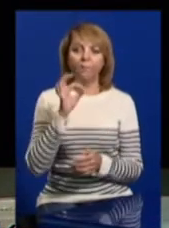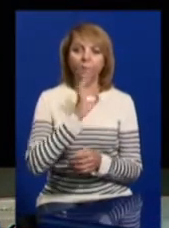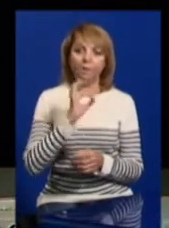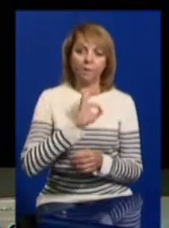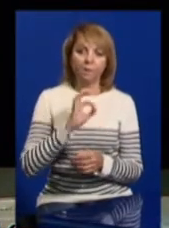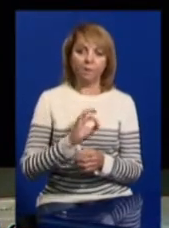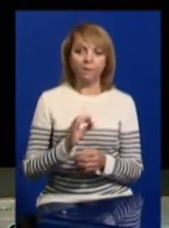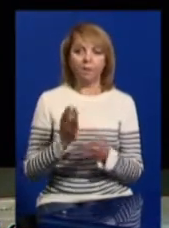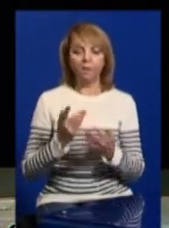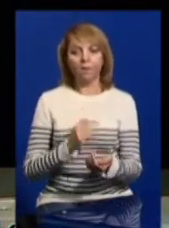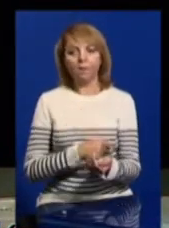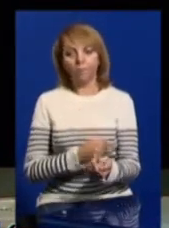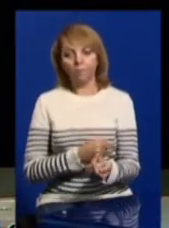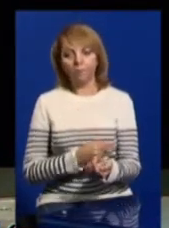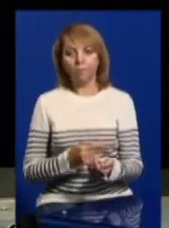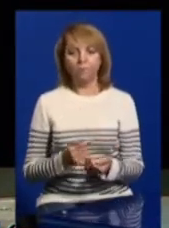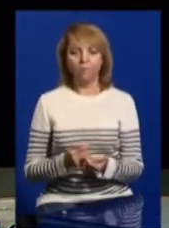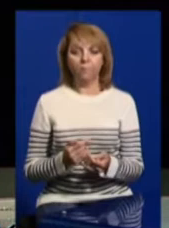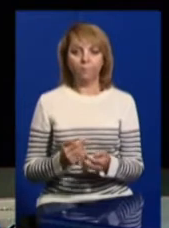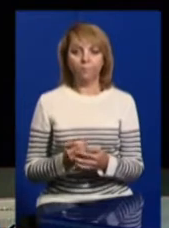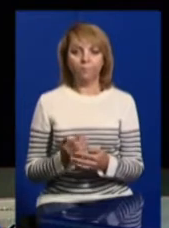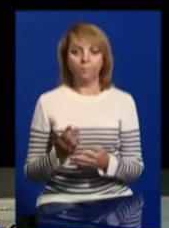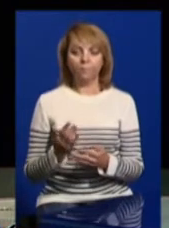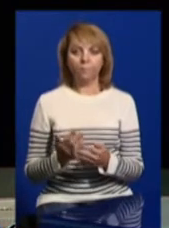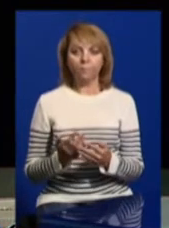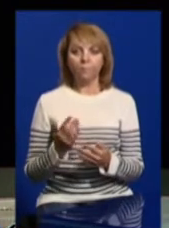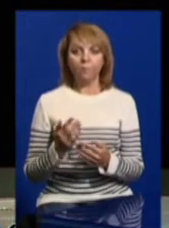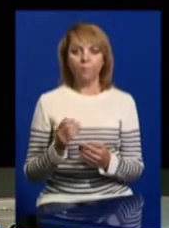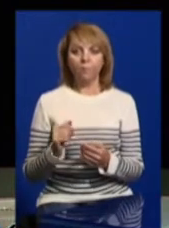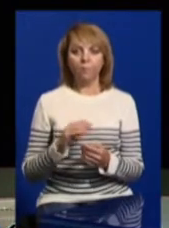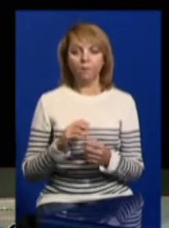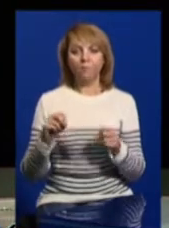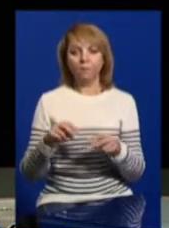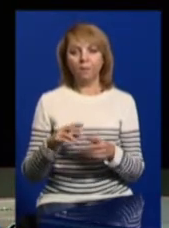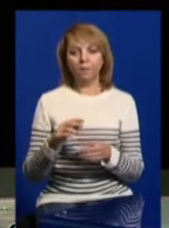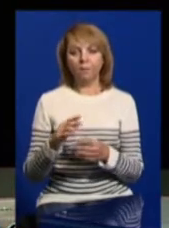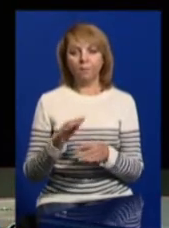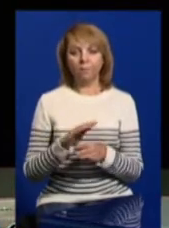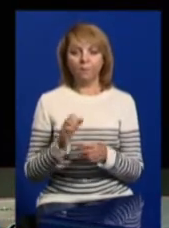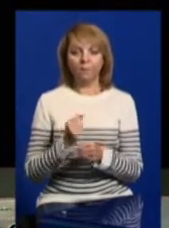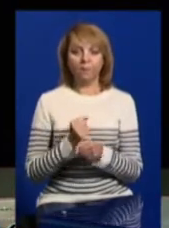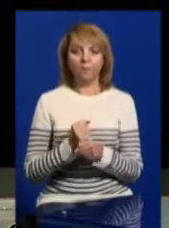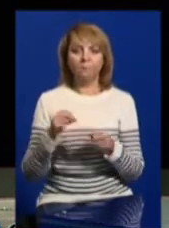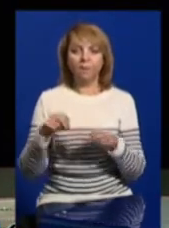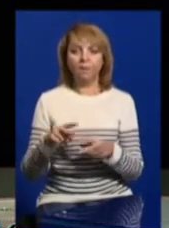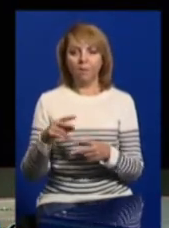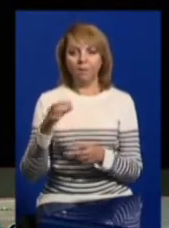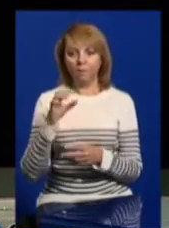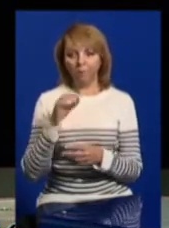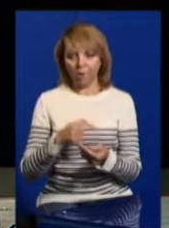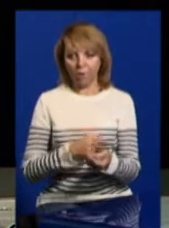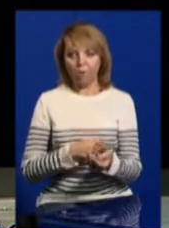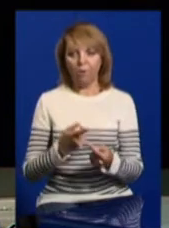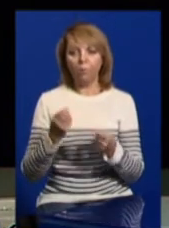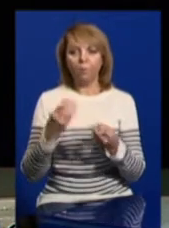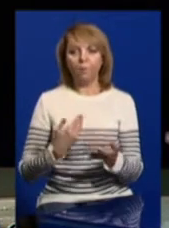лікарськими, наркотичними кустарним способом, чи наркотичними вироблені в інших цілях. Простий приклад. Якщо